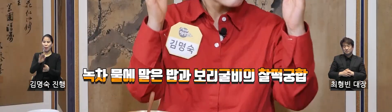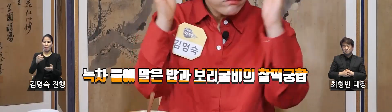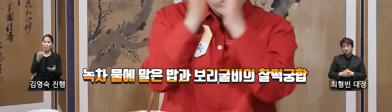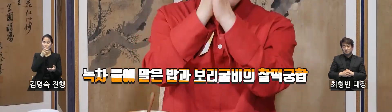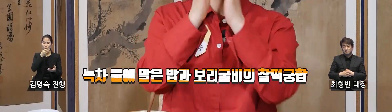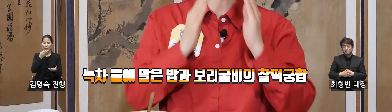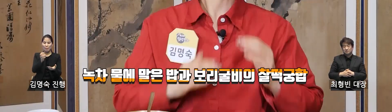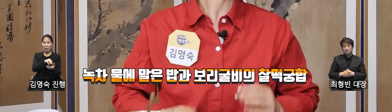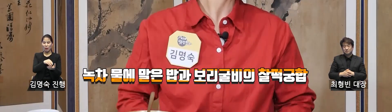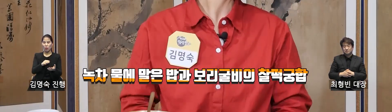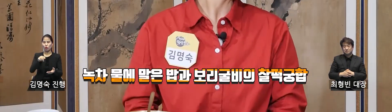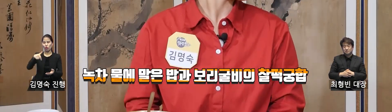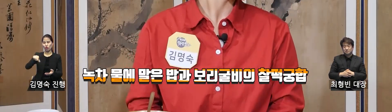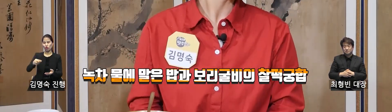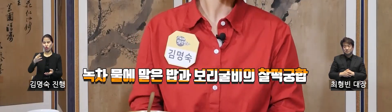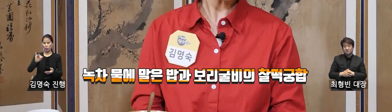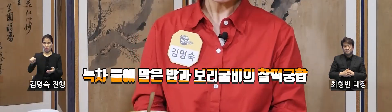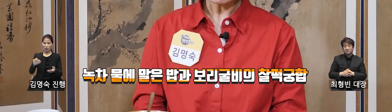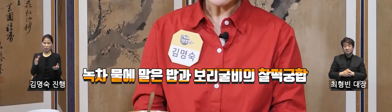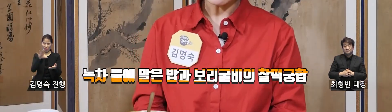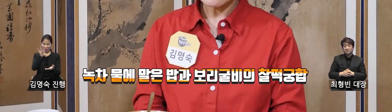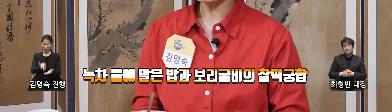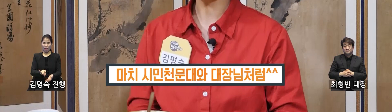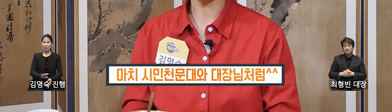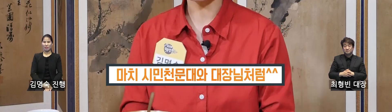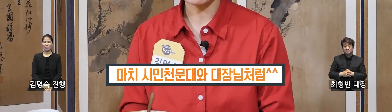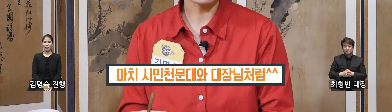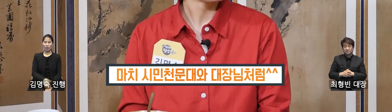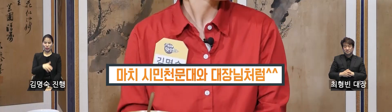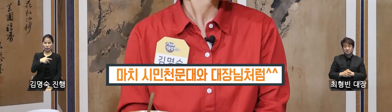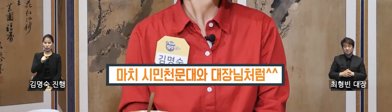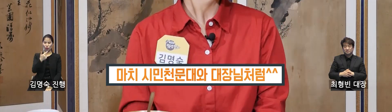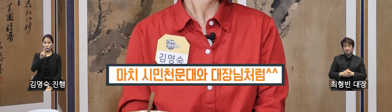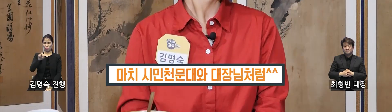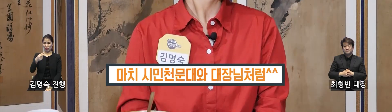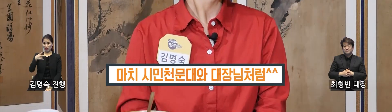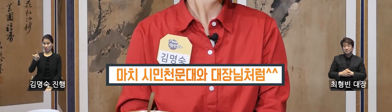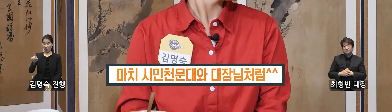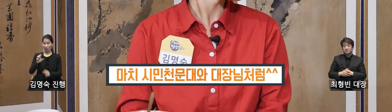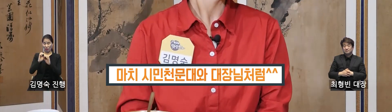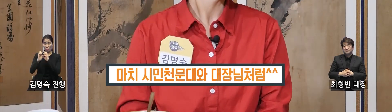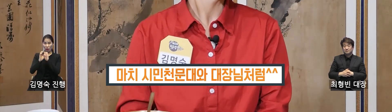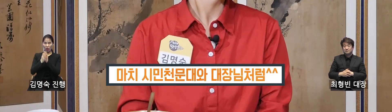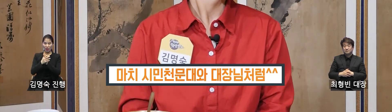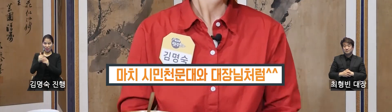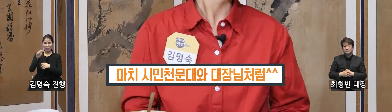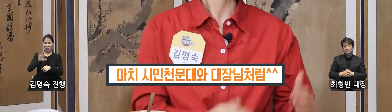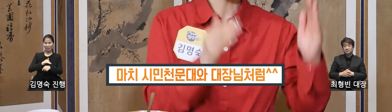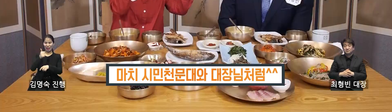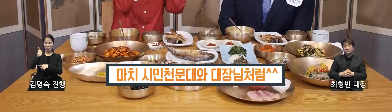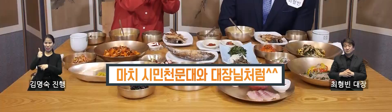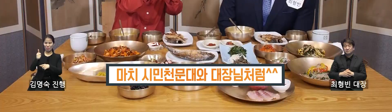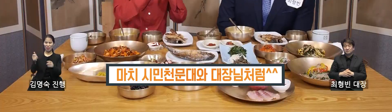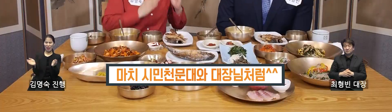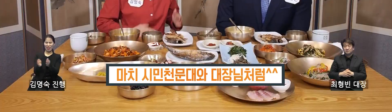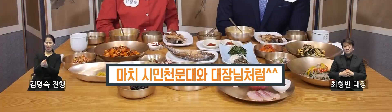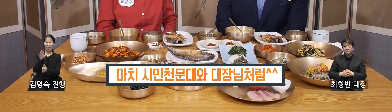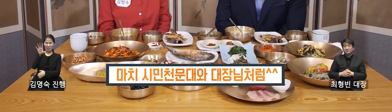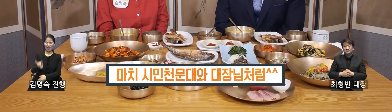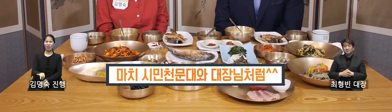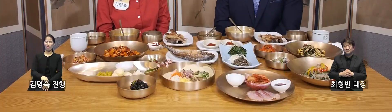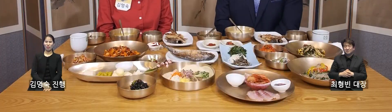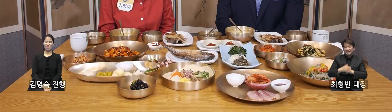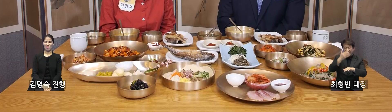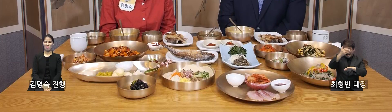넘어 살짝 애마 됩니다 천문대 와 우리 대장님 너무 찰떡 궁합입니다